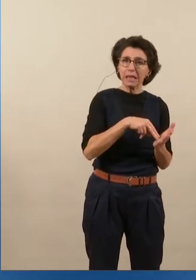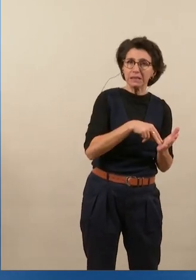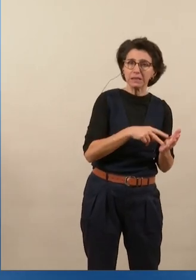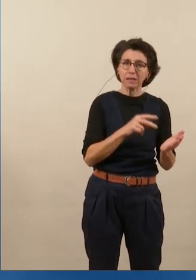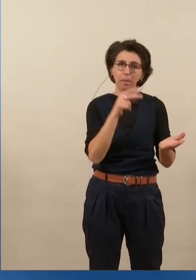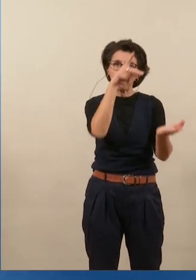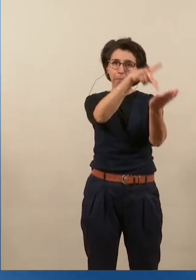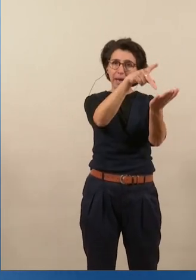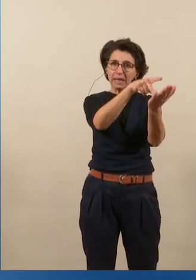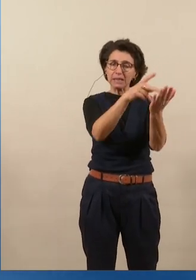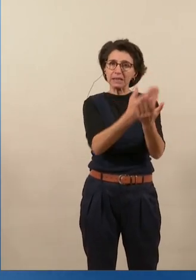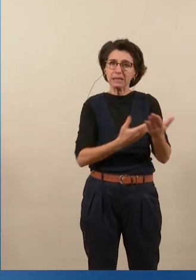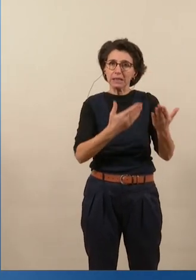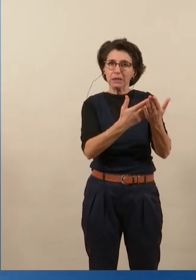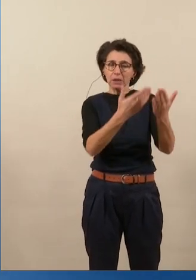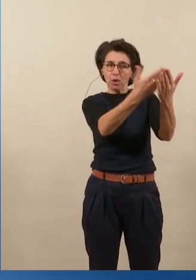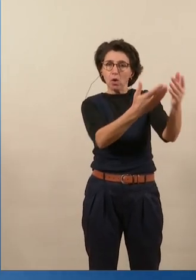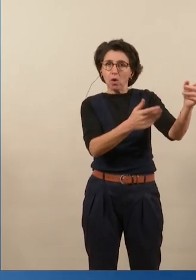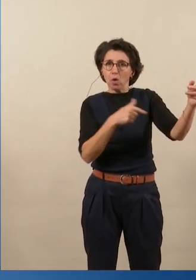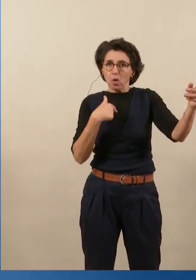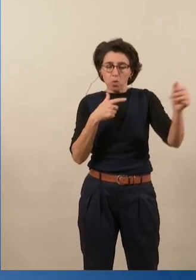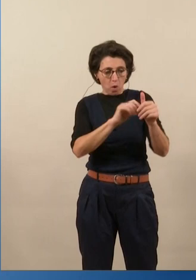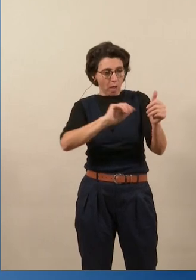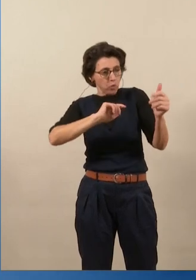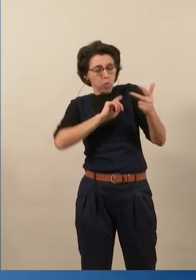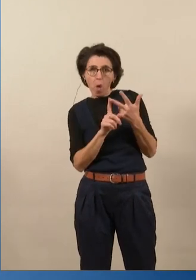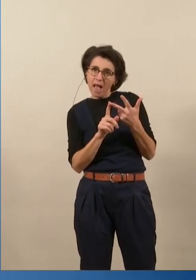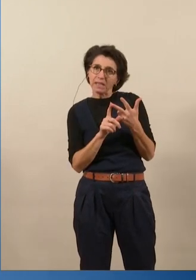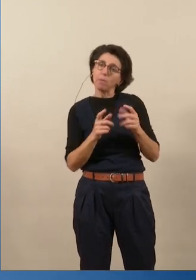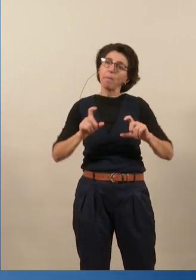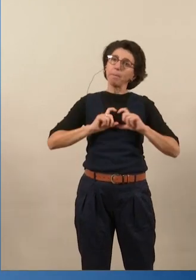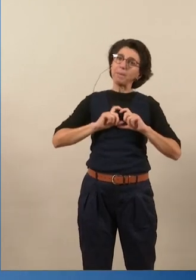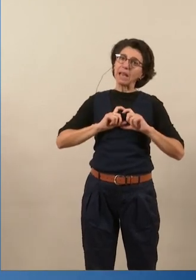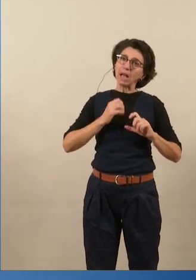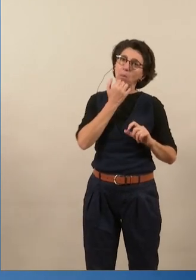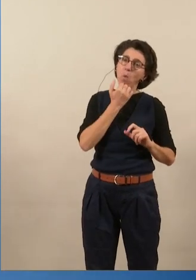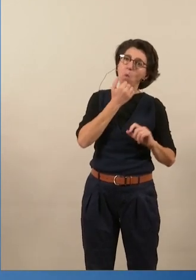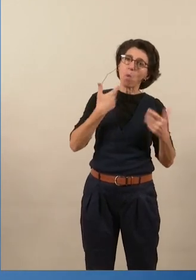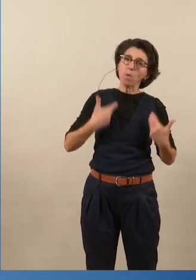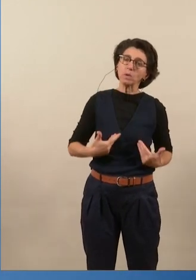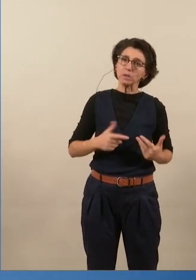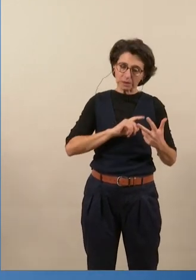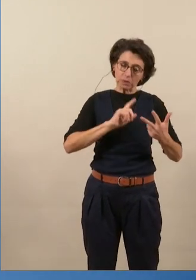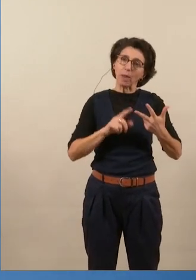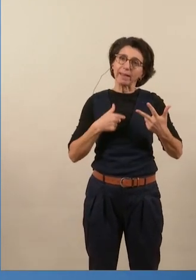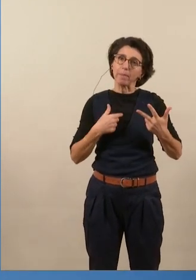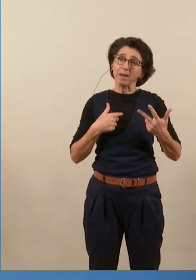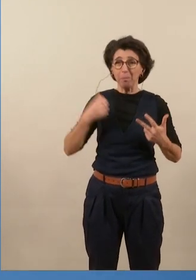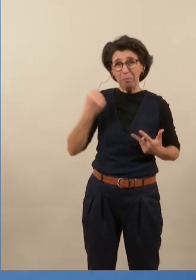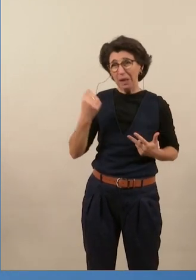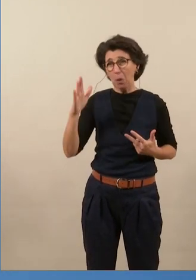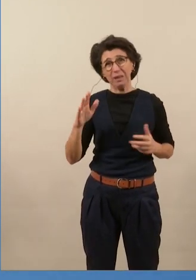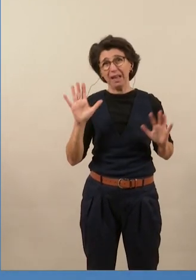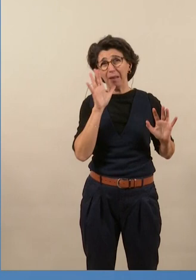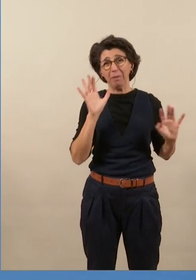plutôt qu'on est très mal à cette médaille de bronze mais je gage qu'on puisse faire encore pire je veux bien aussi